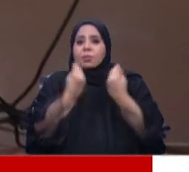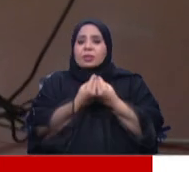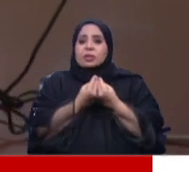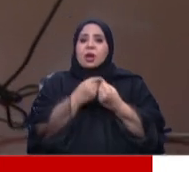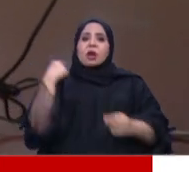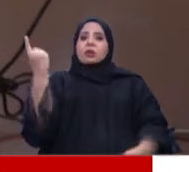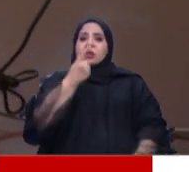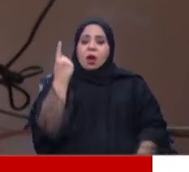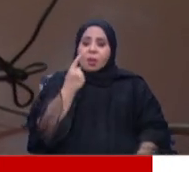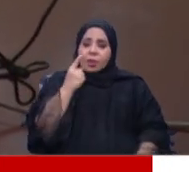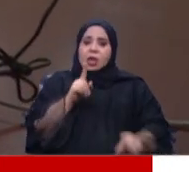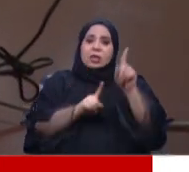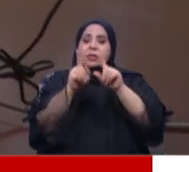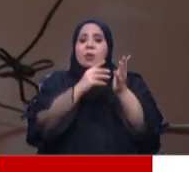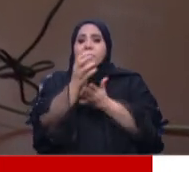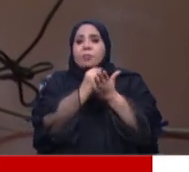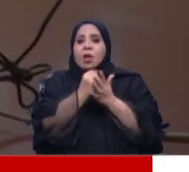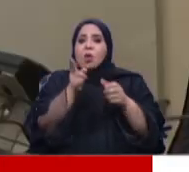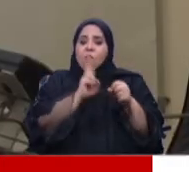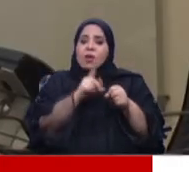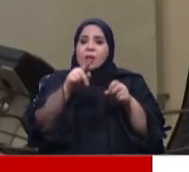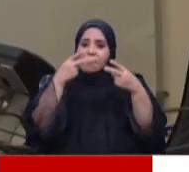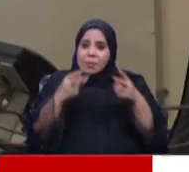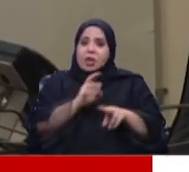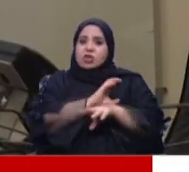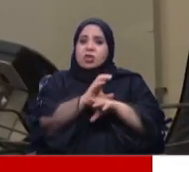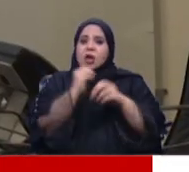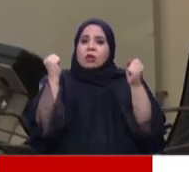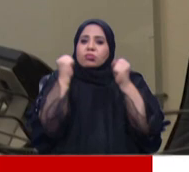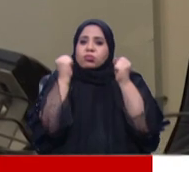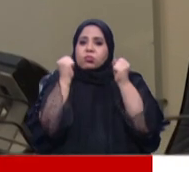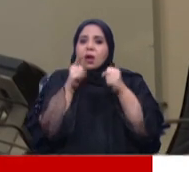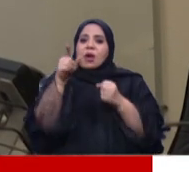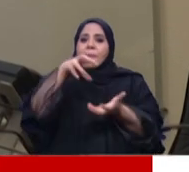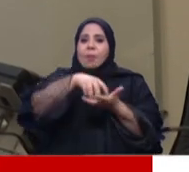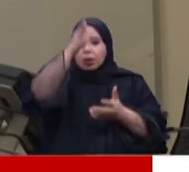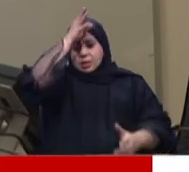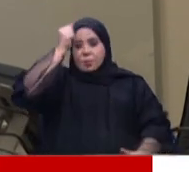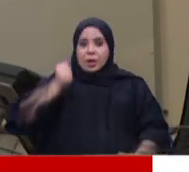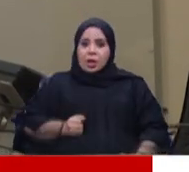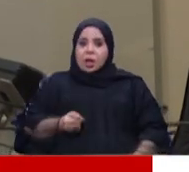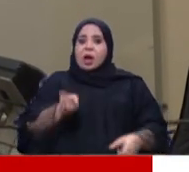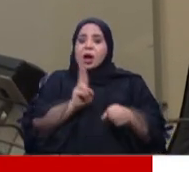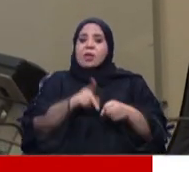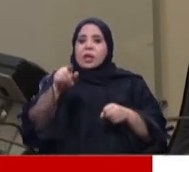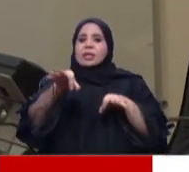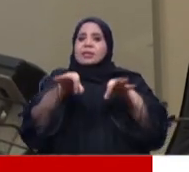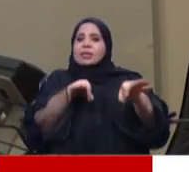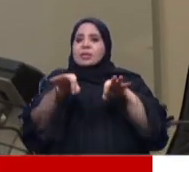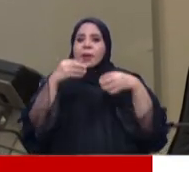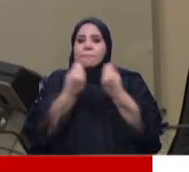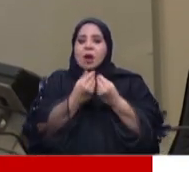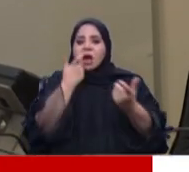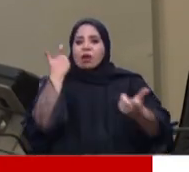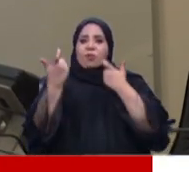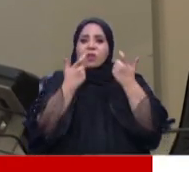مع جميع المشغلين الاقتصاديين المعنيين بالأجهزة التكييف في مملكة البحرين بعد التنسيق مع